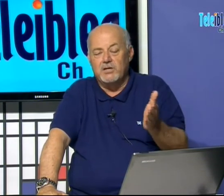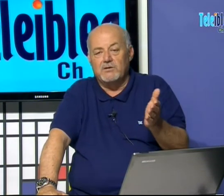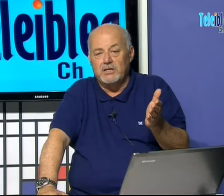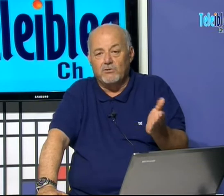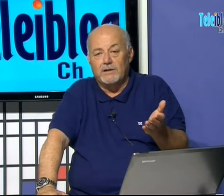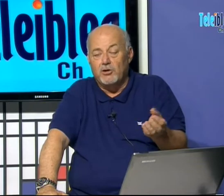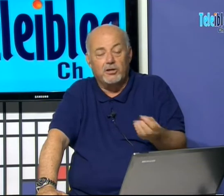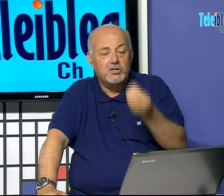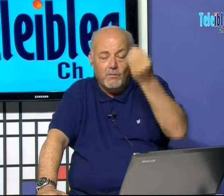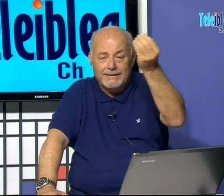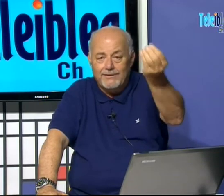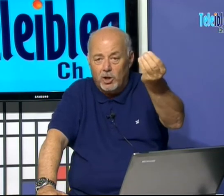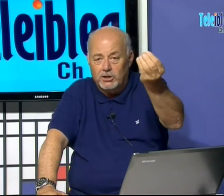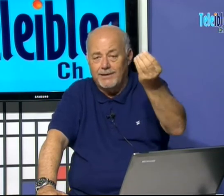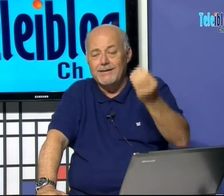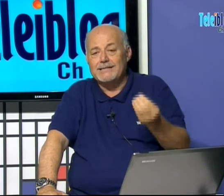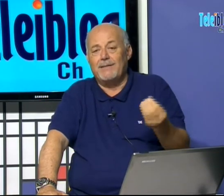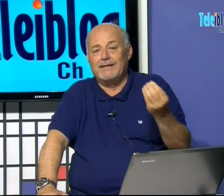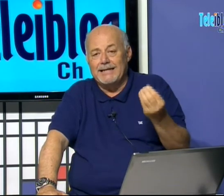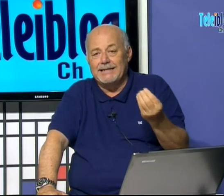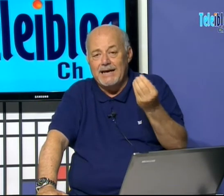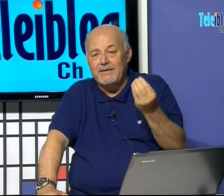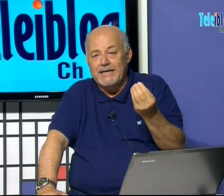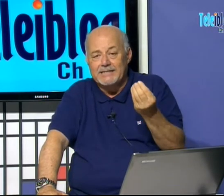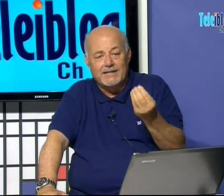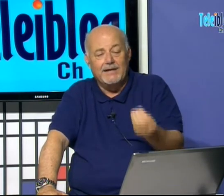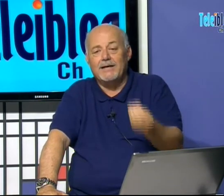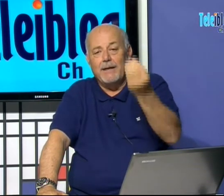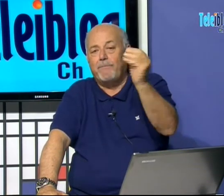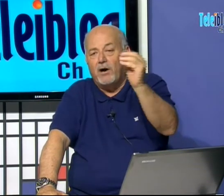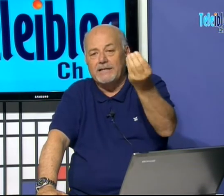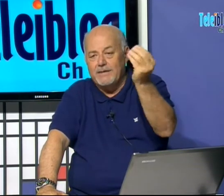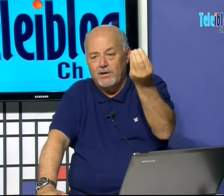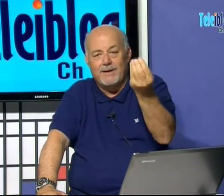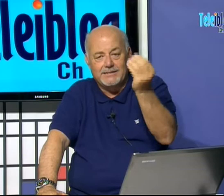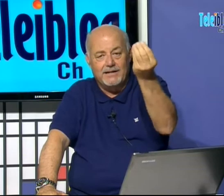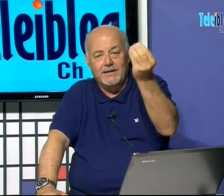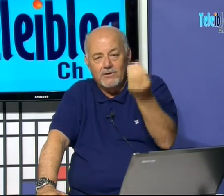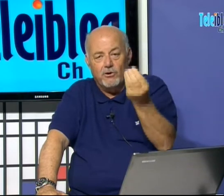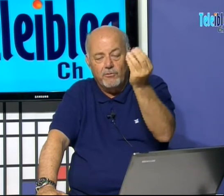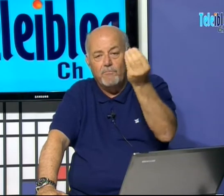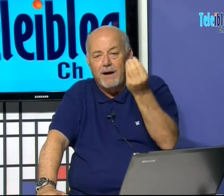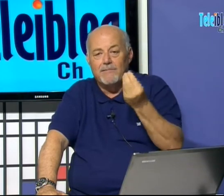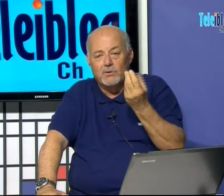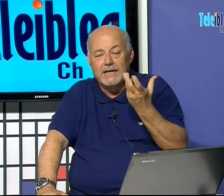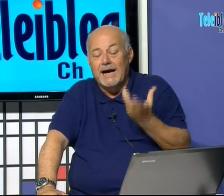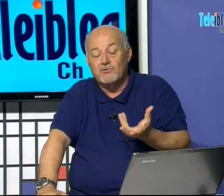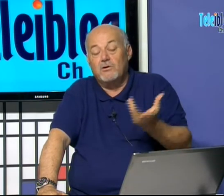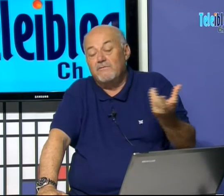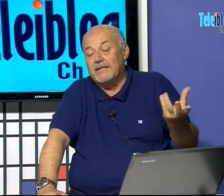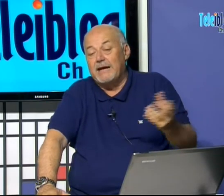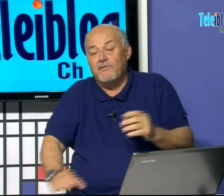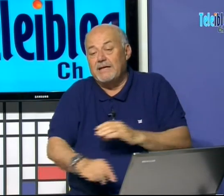sulla 514. Quante volte siamo andati dai ministri e poi siamo rimasti con un palmo di